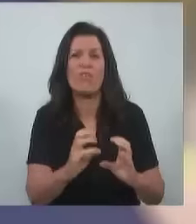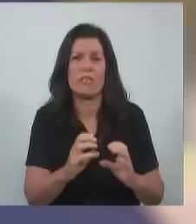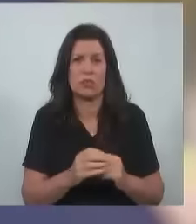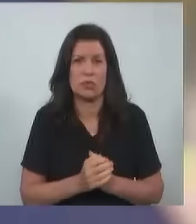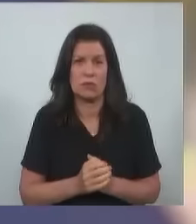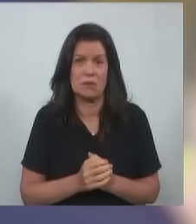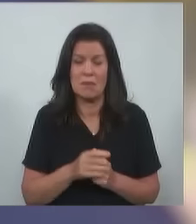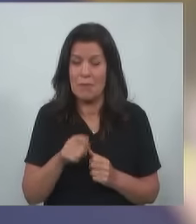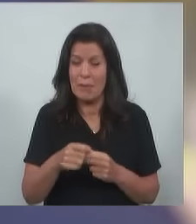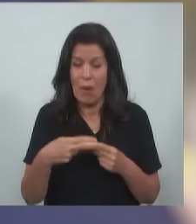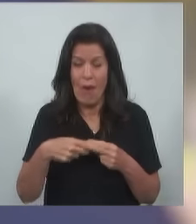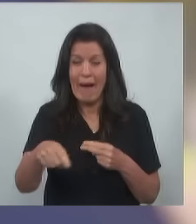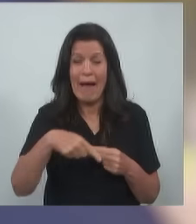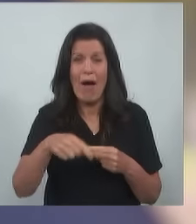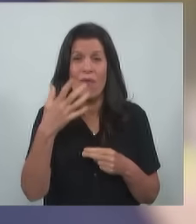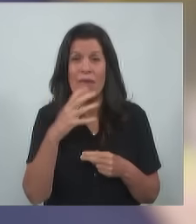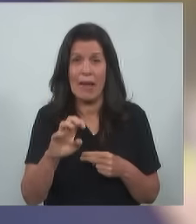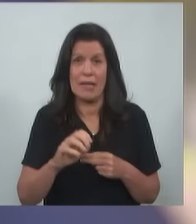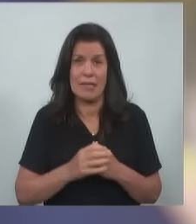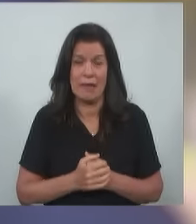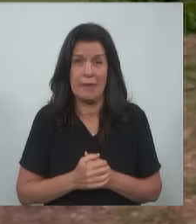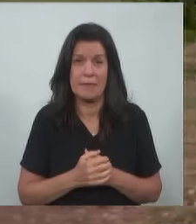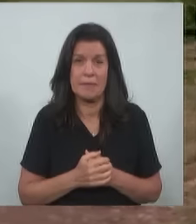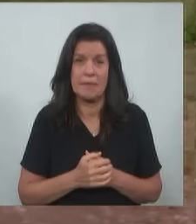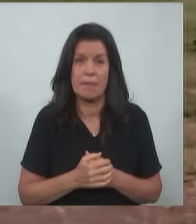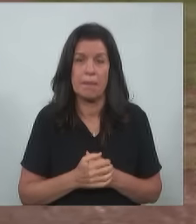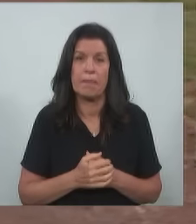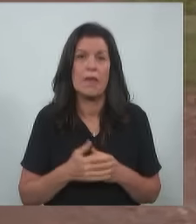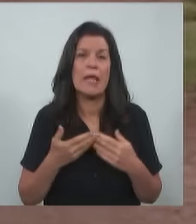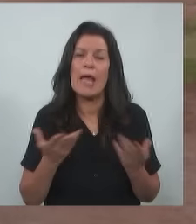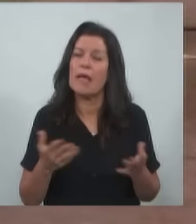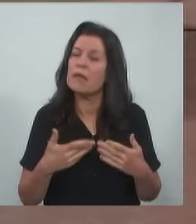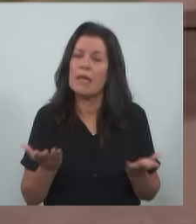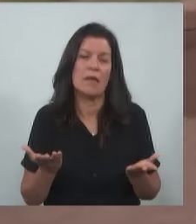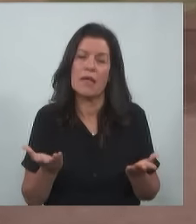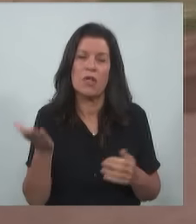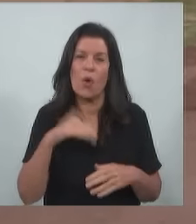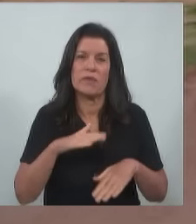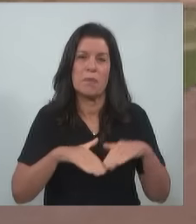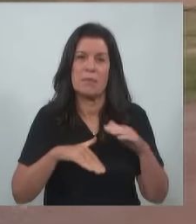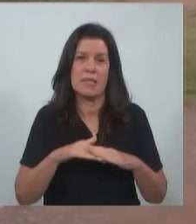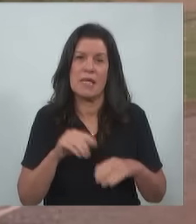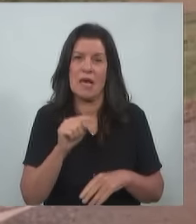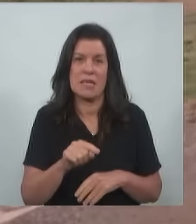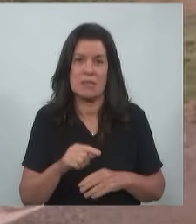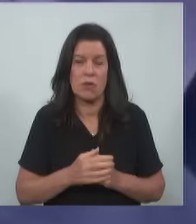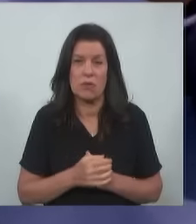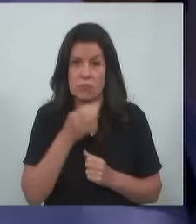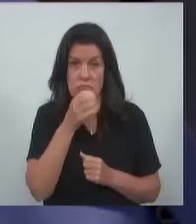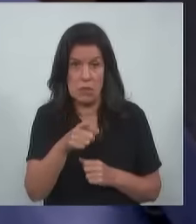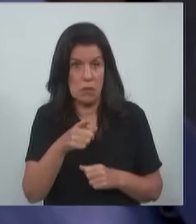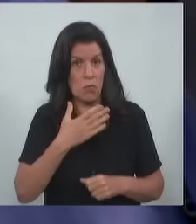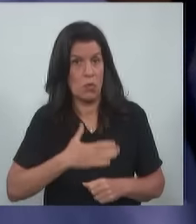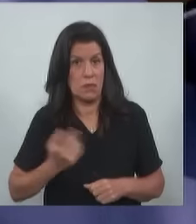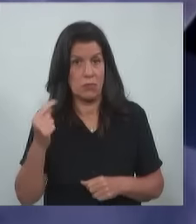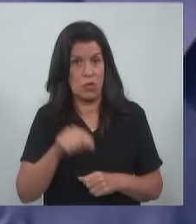כאלה, אבל אין בנייה פרטית כזאת. אתם הייתם רוצים שיבואו תושבים חדשים לקיבוץ